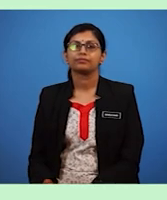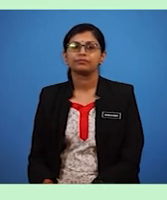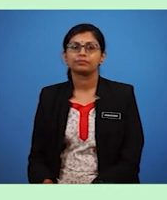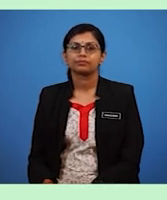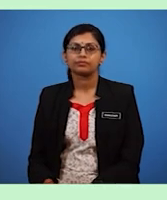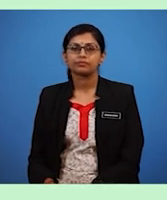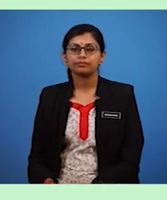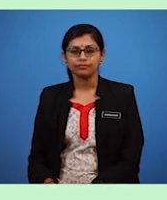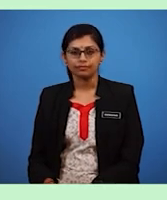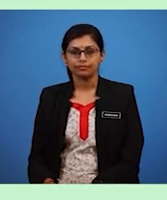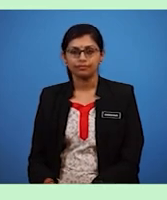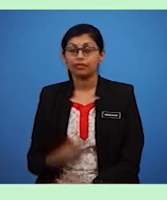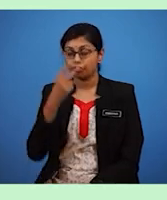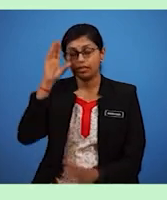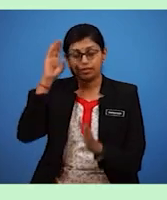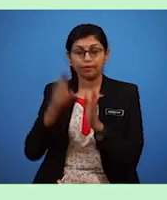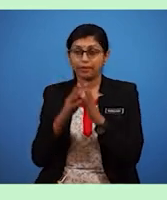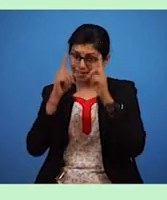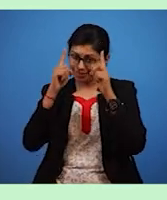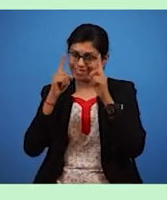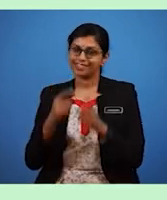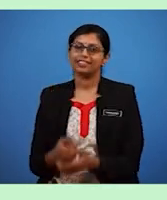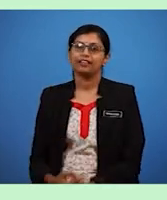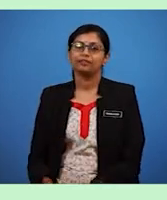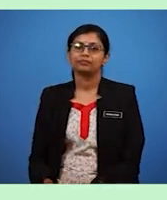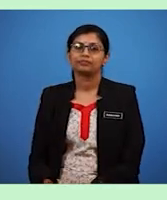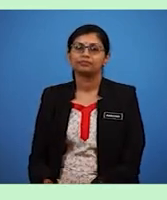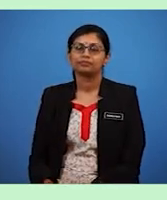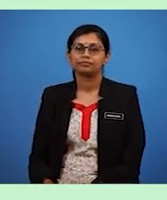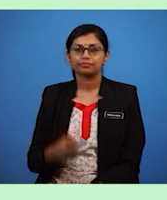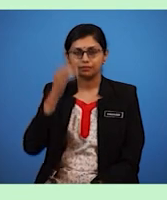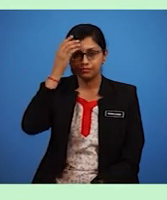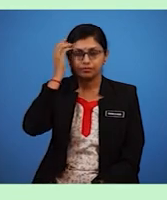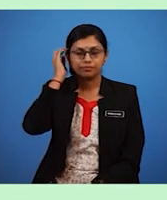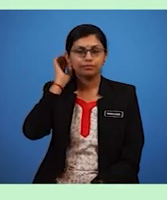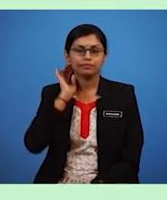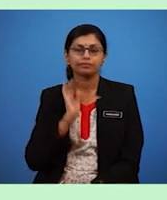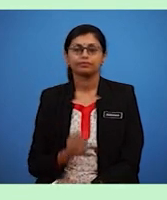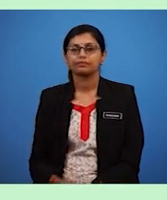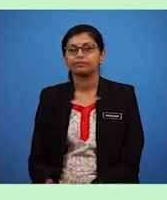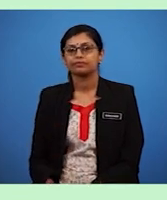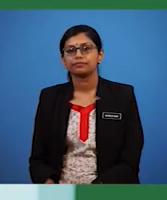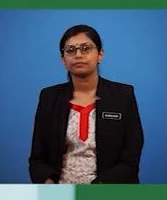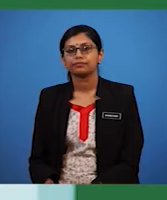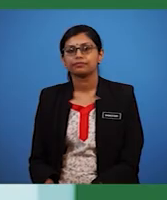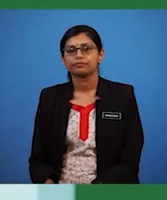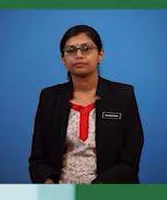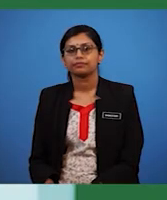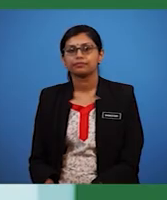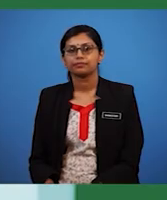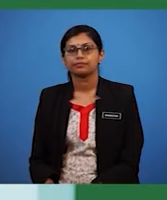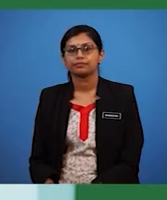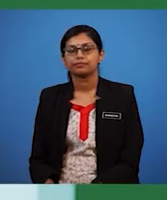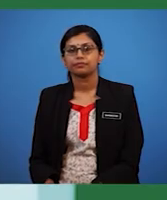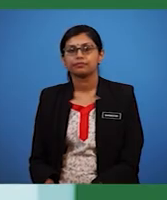Paparan ini menunjukkan bilangan mol ion kuprum 2.